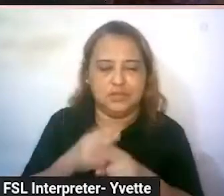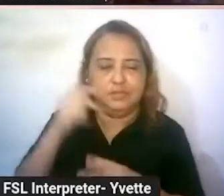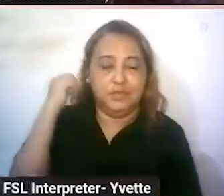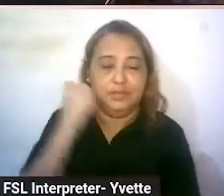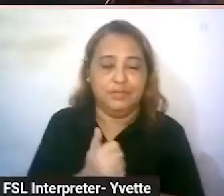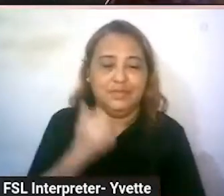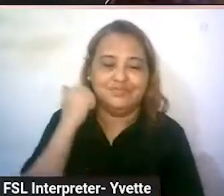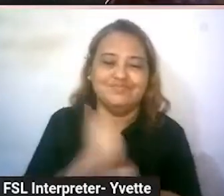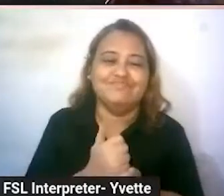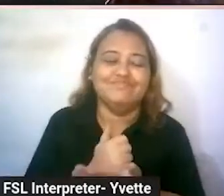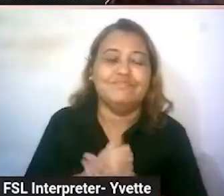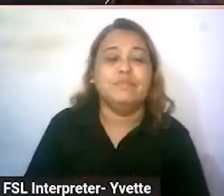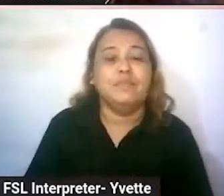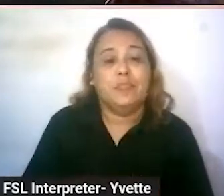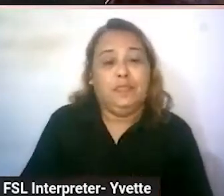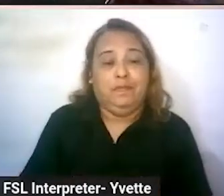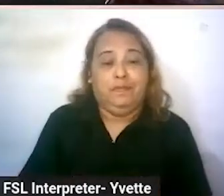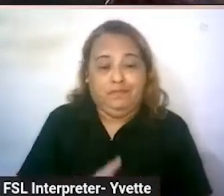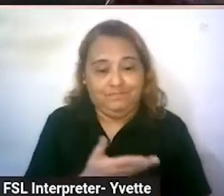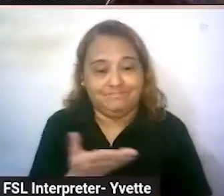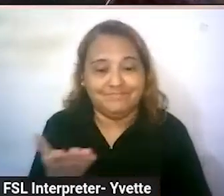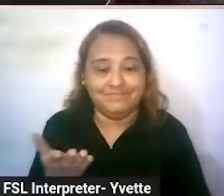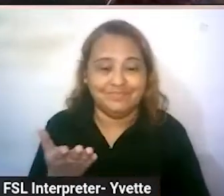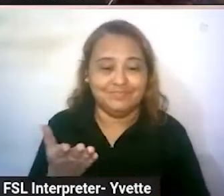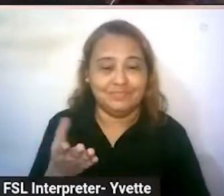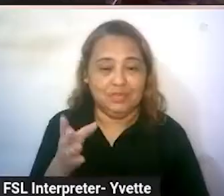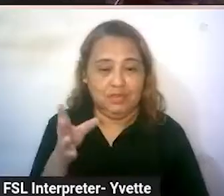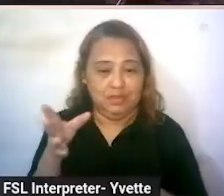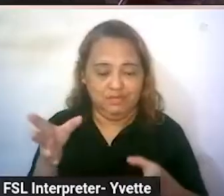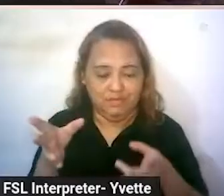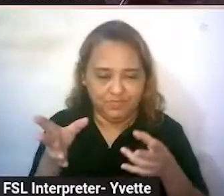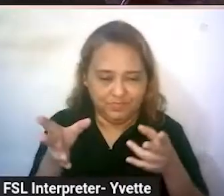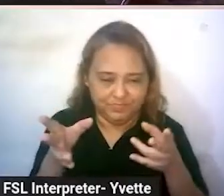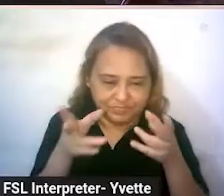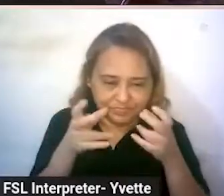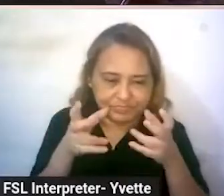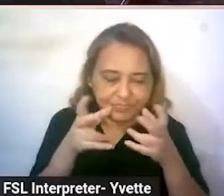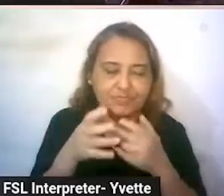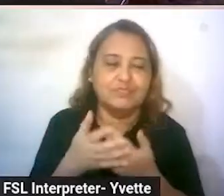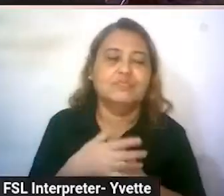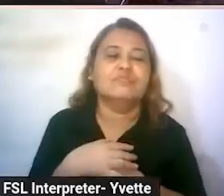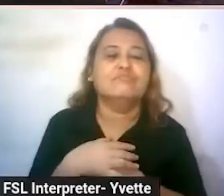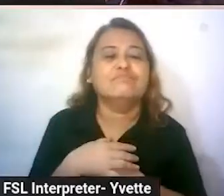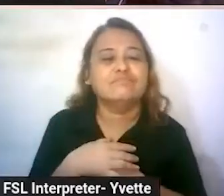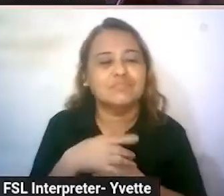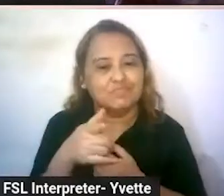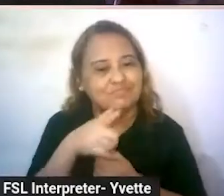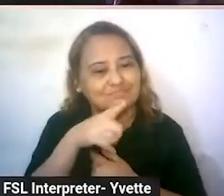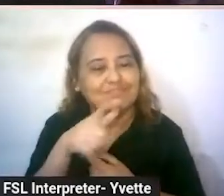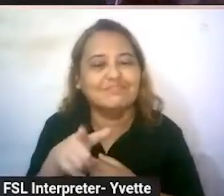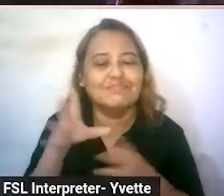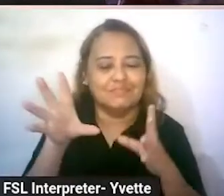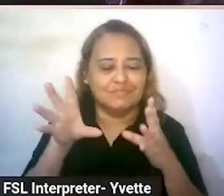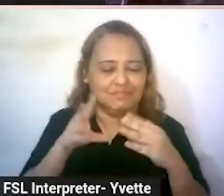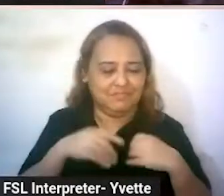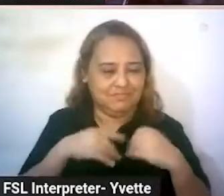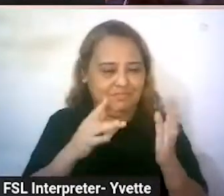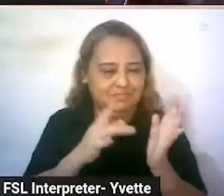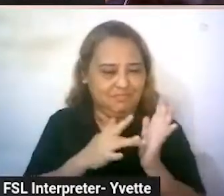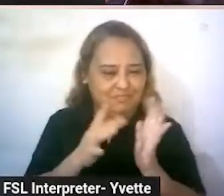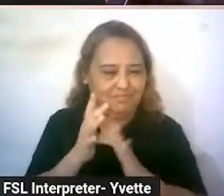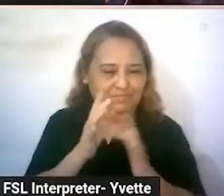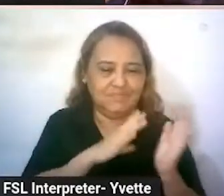At kayo po, no, kung kayo po ay nakikinig, mapalad po kayo na tinanggap mo nyo ang ating Panginoong Hesukristo,